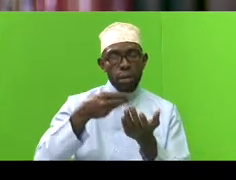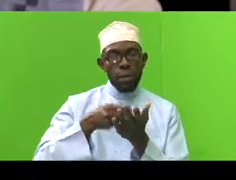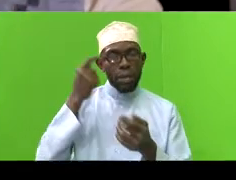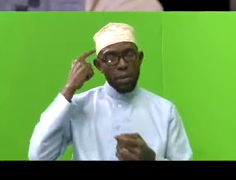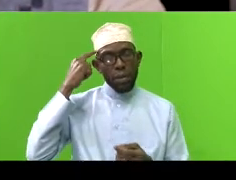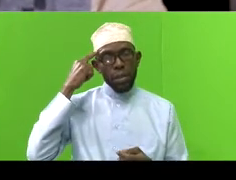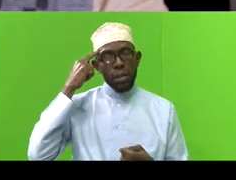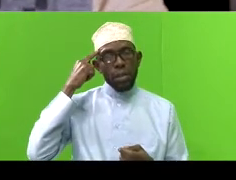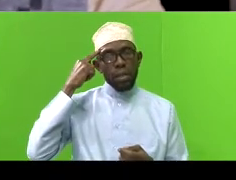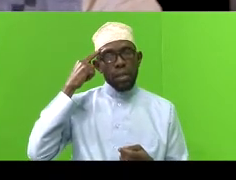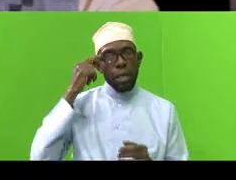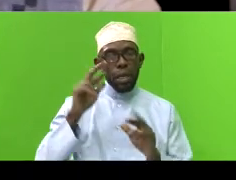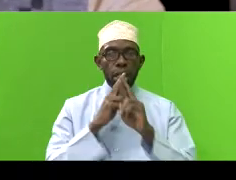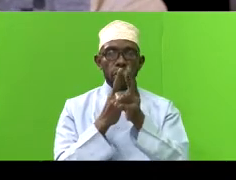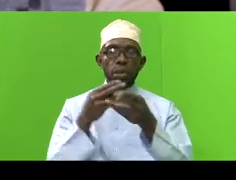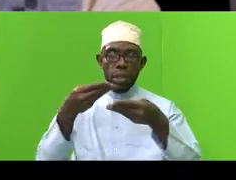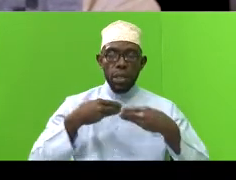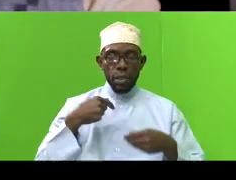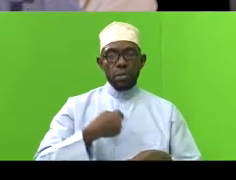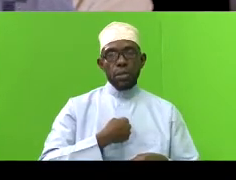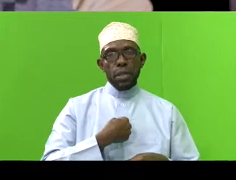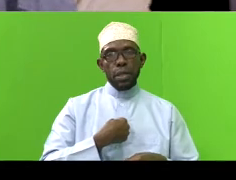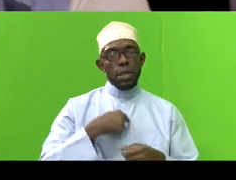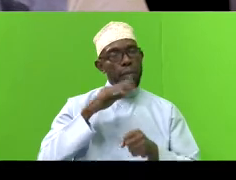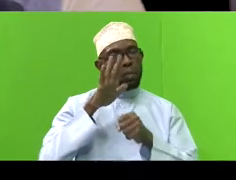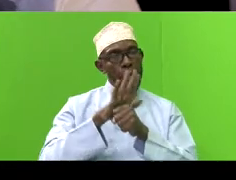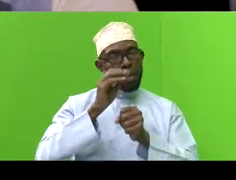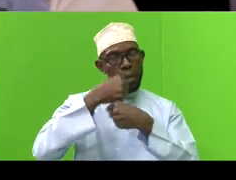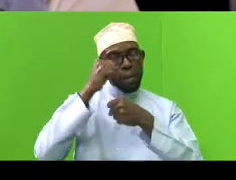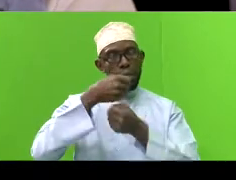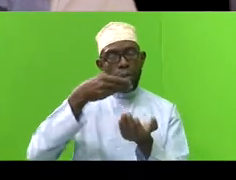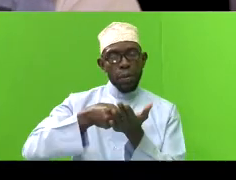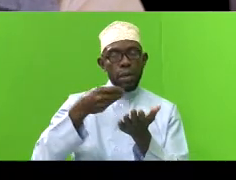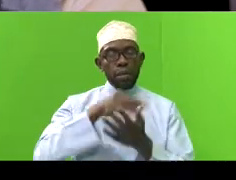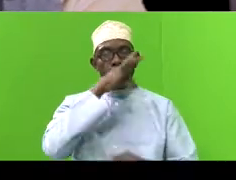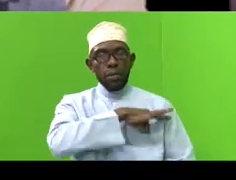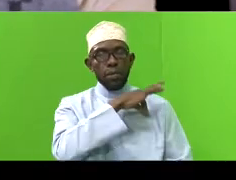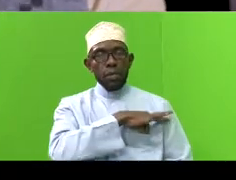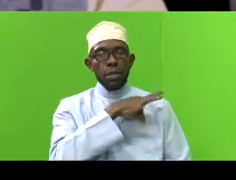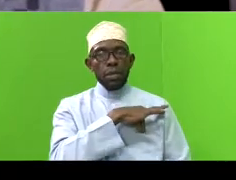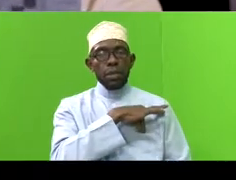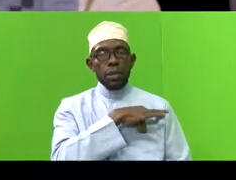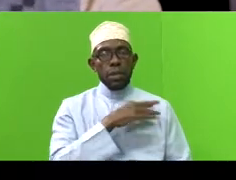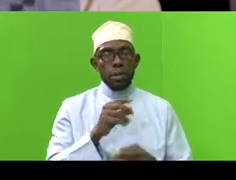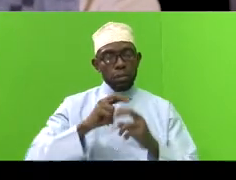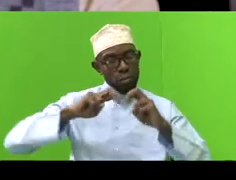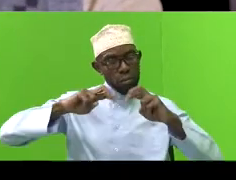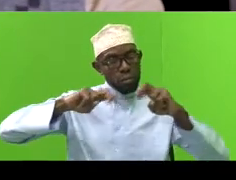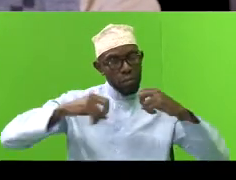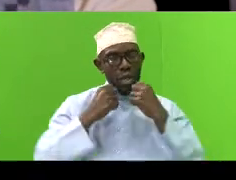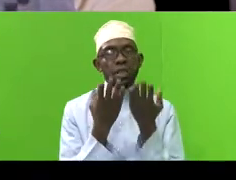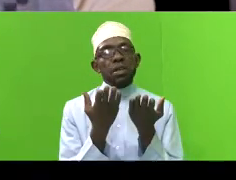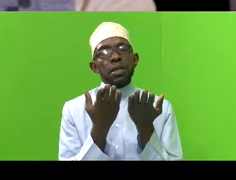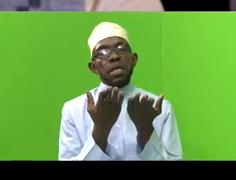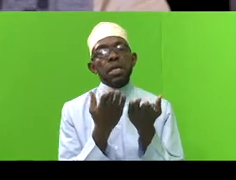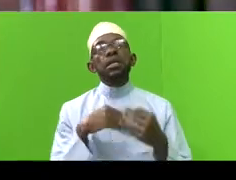wanafikiria kwamba habari, kila habari nikipata zaidi ndiyo nitavyotengeza pesa. Sasa hawashughuliki na kuzisahihisha zile habari. Akipata tu